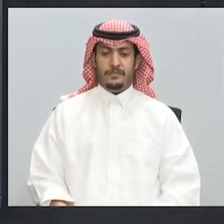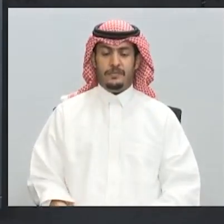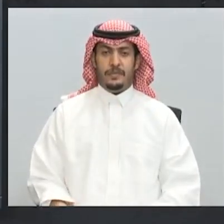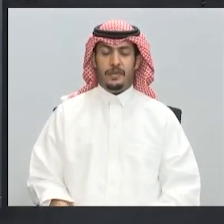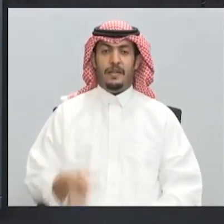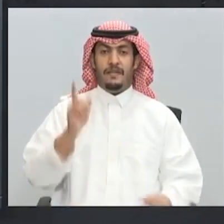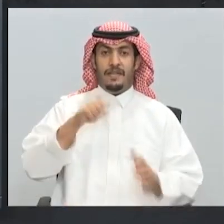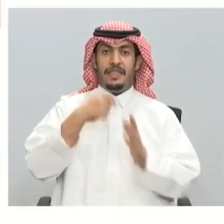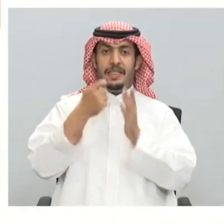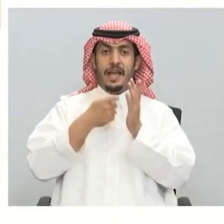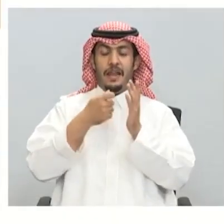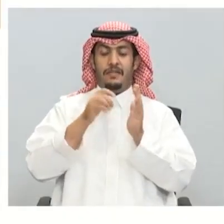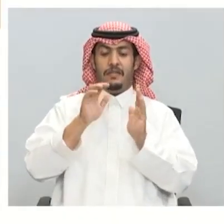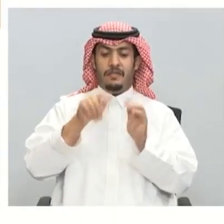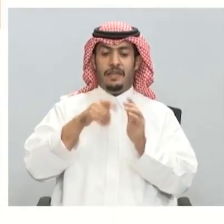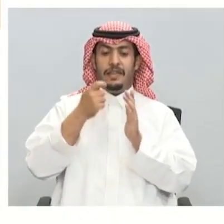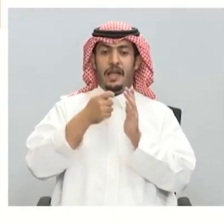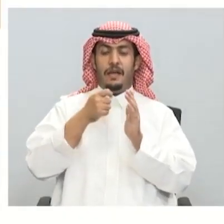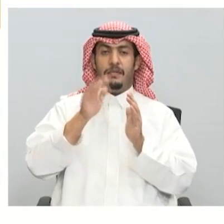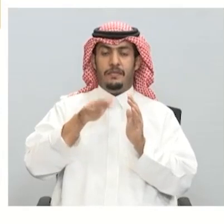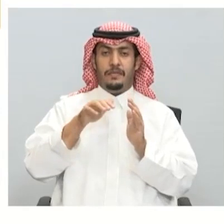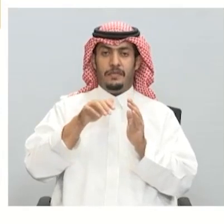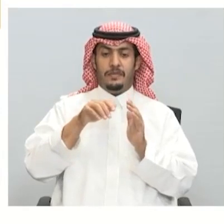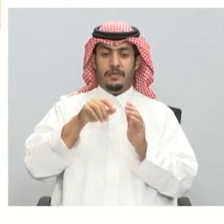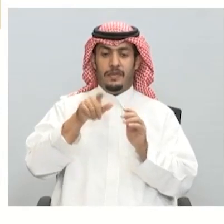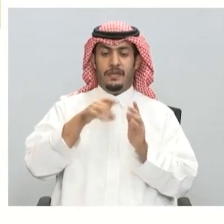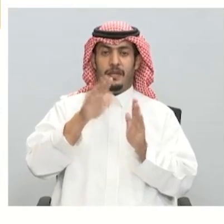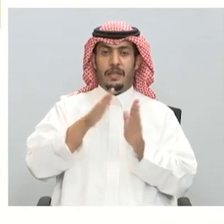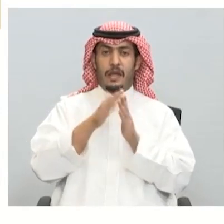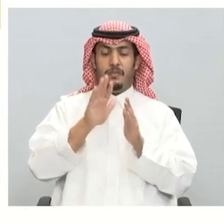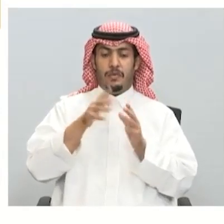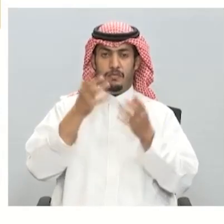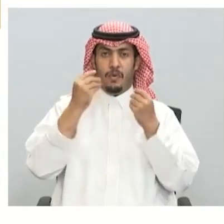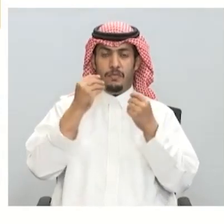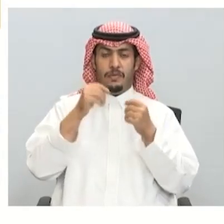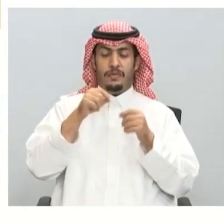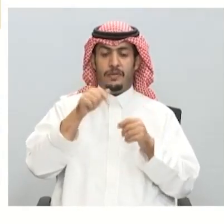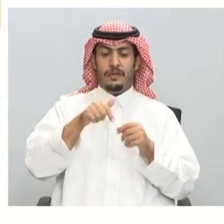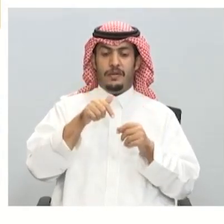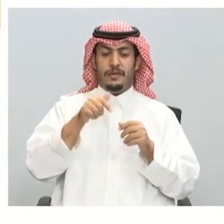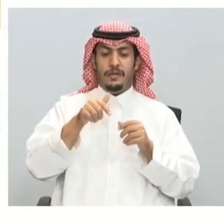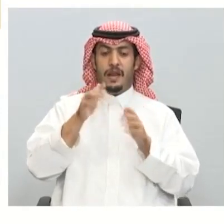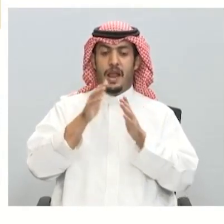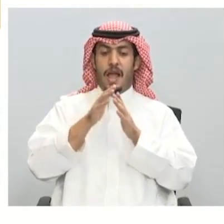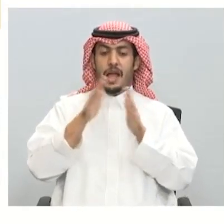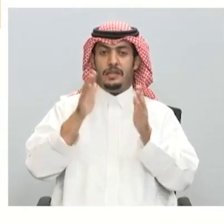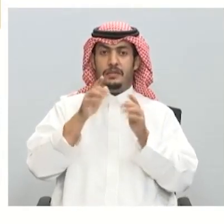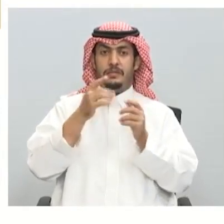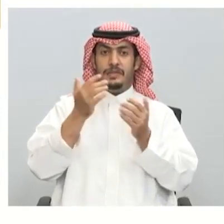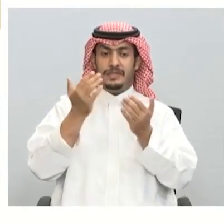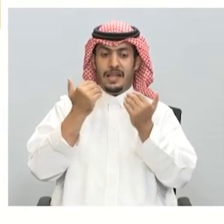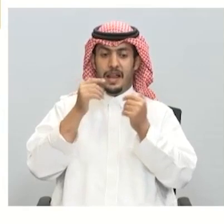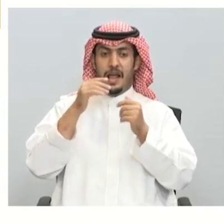هنالك تقرير متوفر لدينا في الكتاب هذا التقرير او هذا هذه المعلومه ان حجم سوق الاستعانه